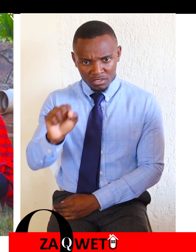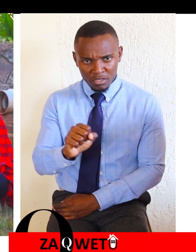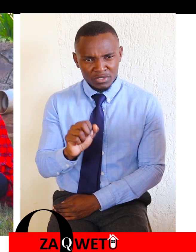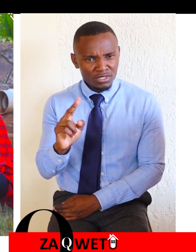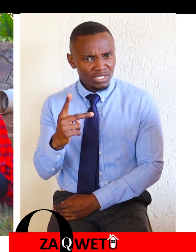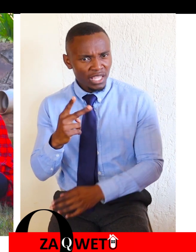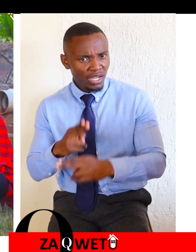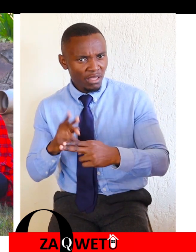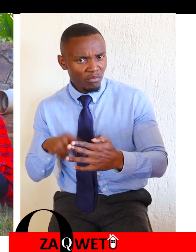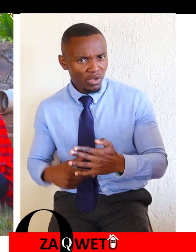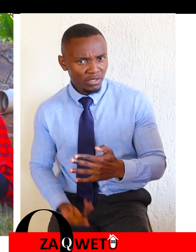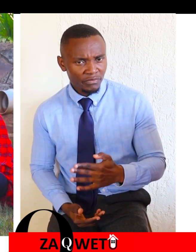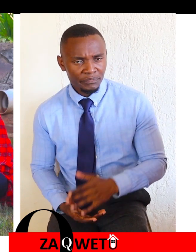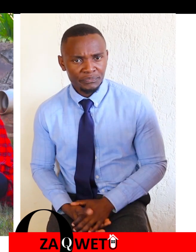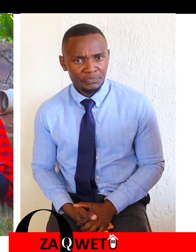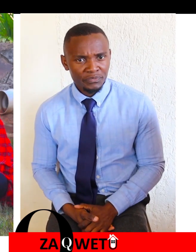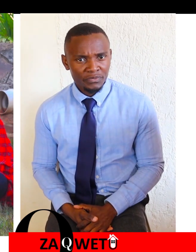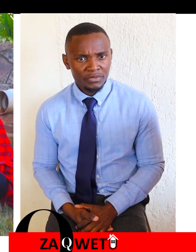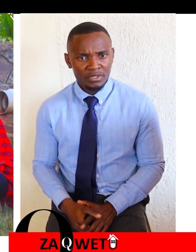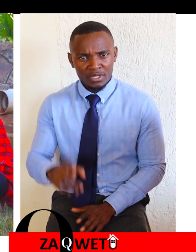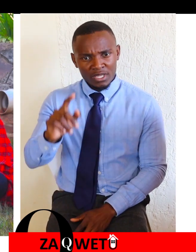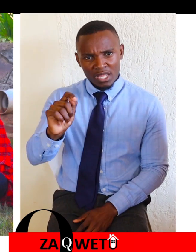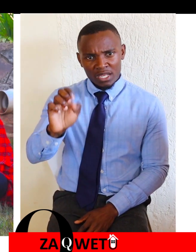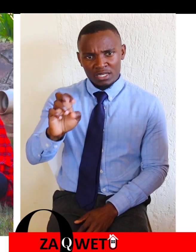James. Naam, yes. The second name?